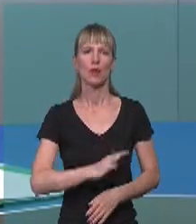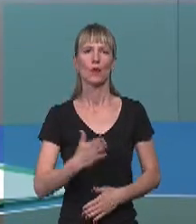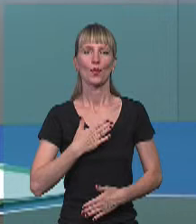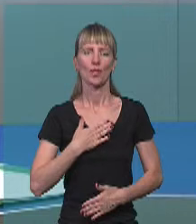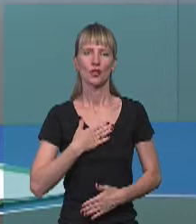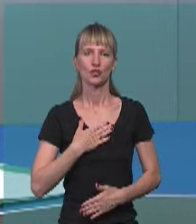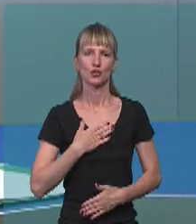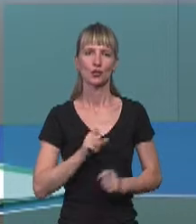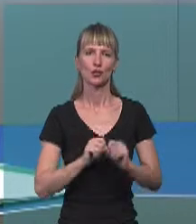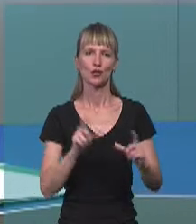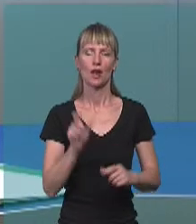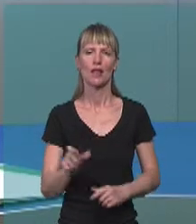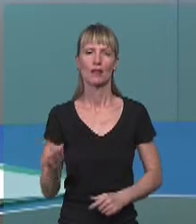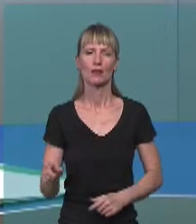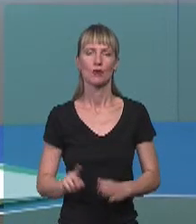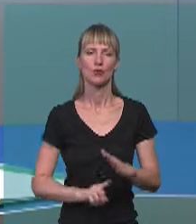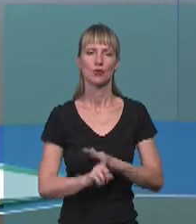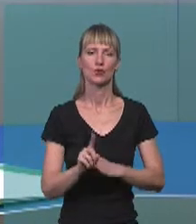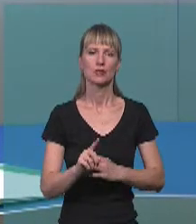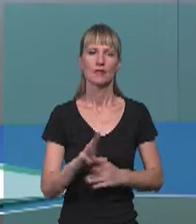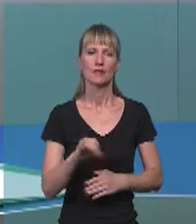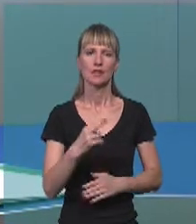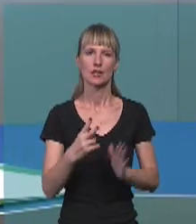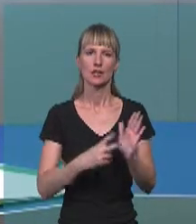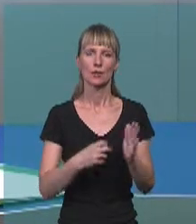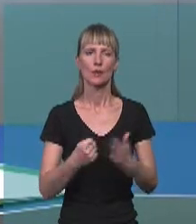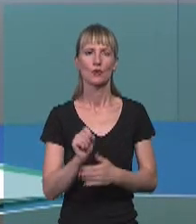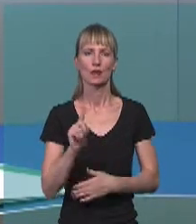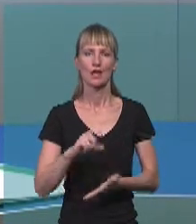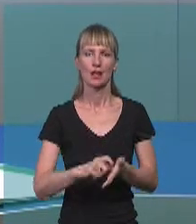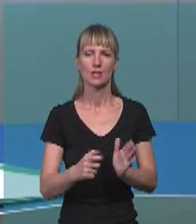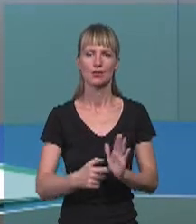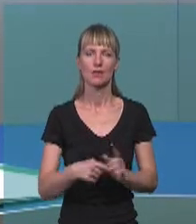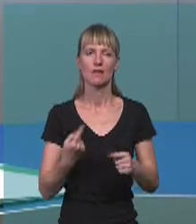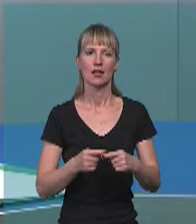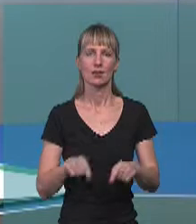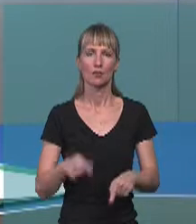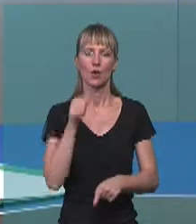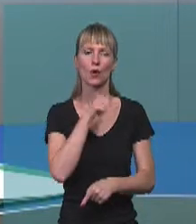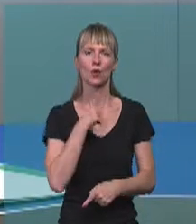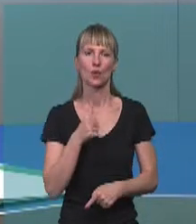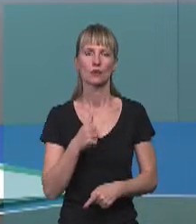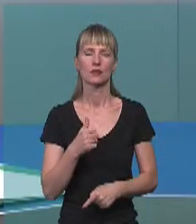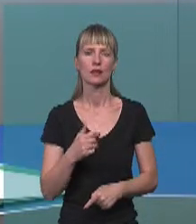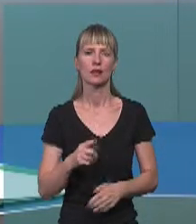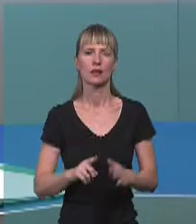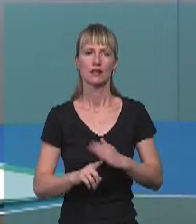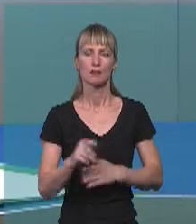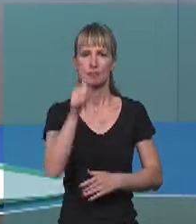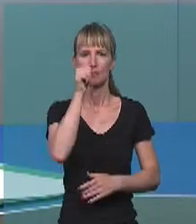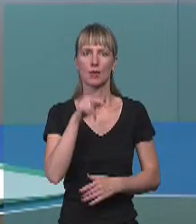у наших школярів, починаючи від 7 до 11 класу. В цьому році родзинкою нашого